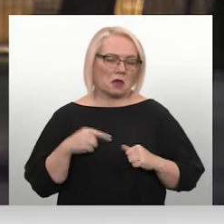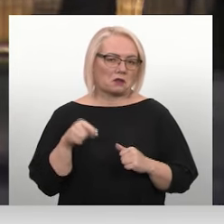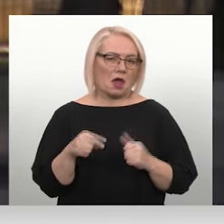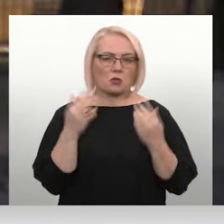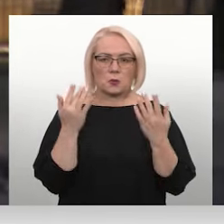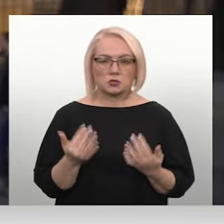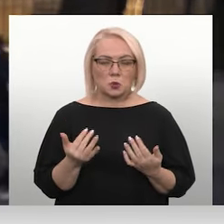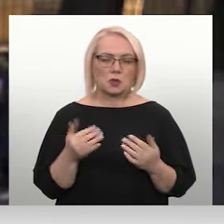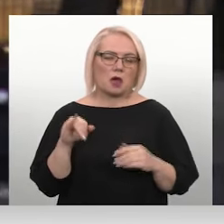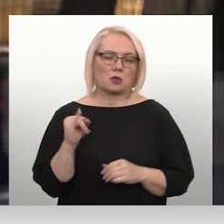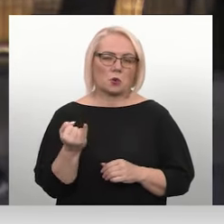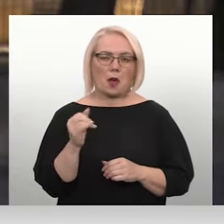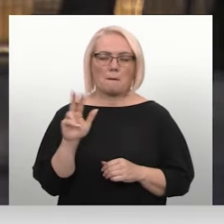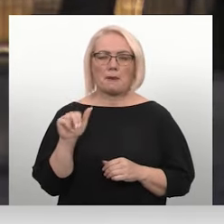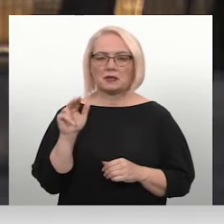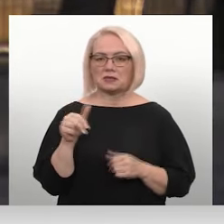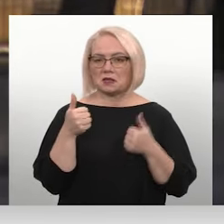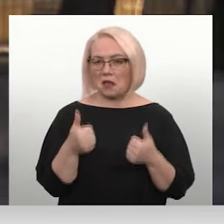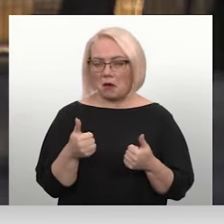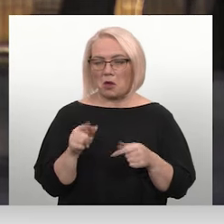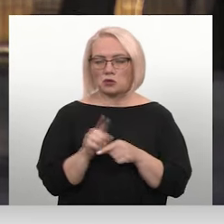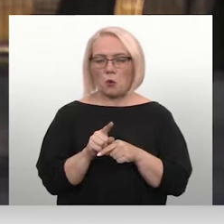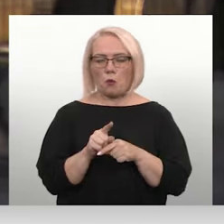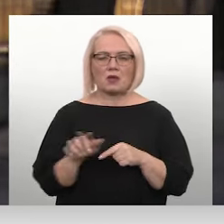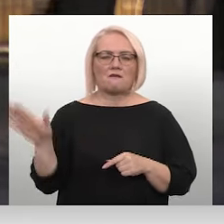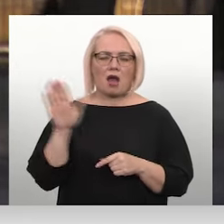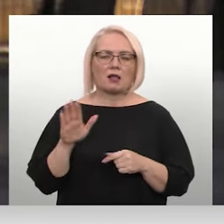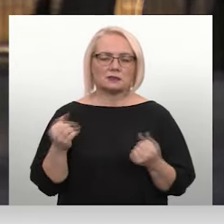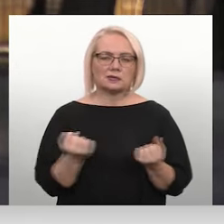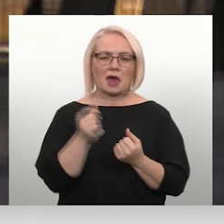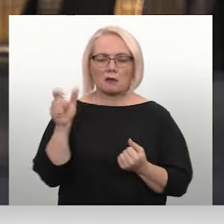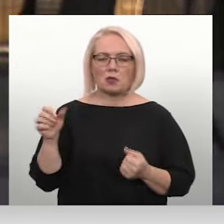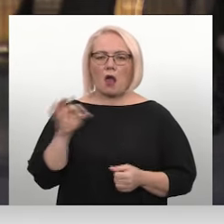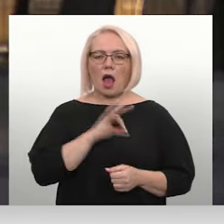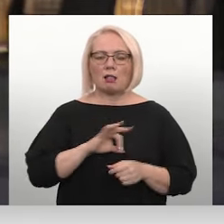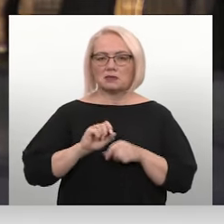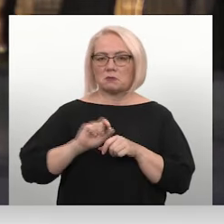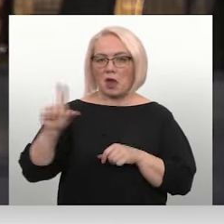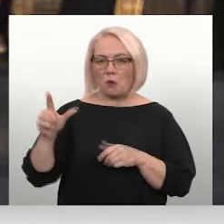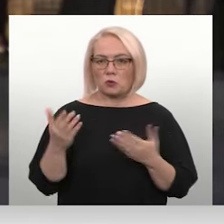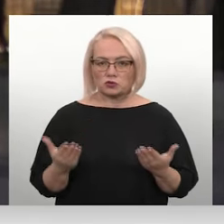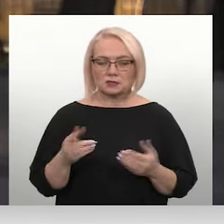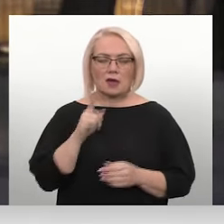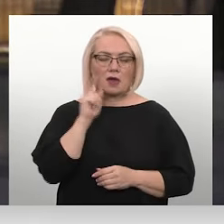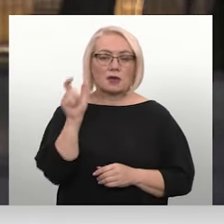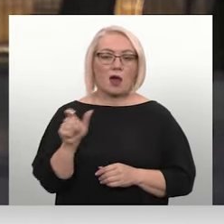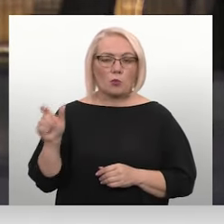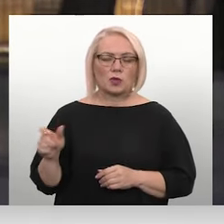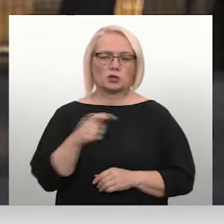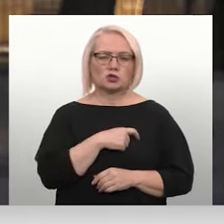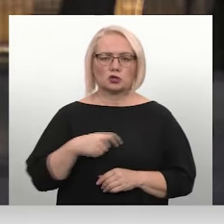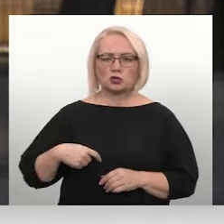šādu rezultātu, jo pensijas ir labas un sabiedriskā sektora algas ir kāpušas. Savukārt jaunieši,